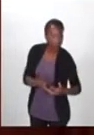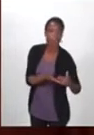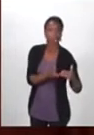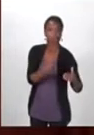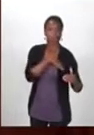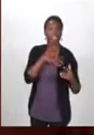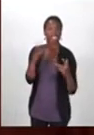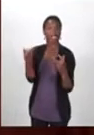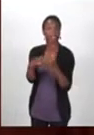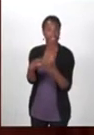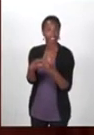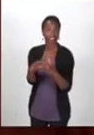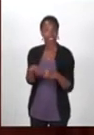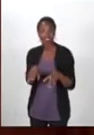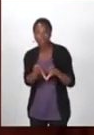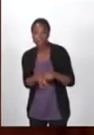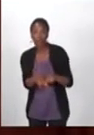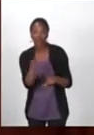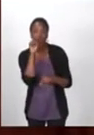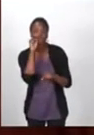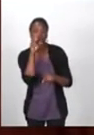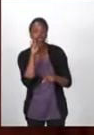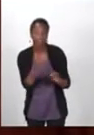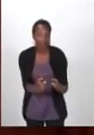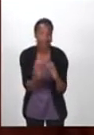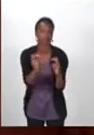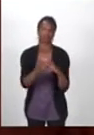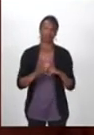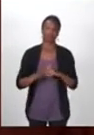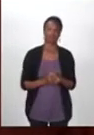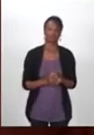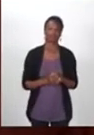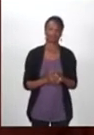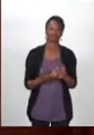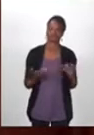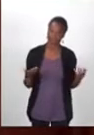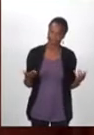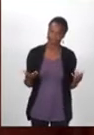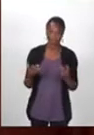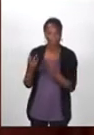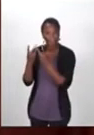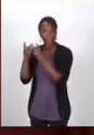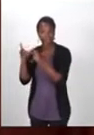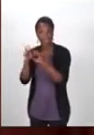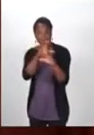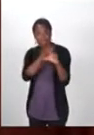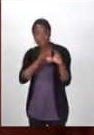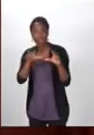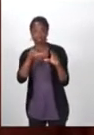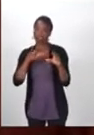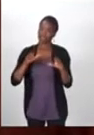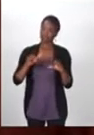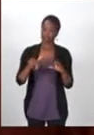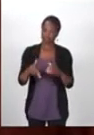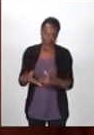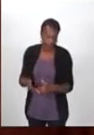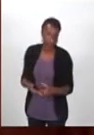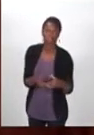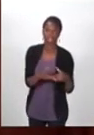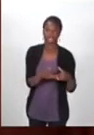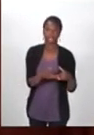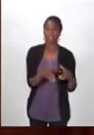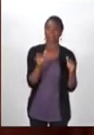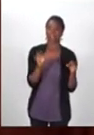prix des produits du quotidien. Une nouvelle fois, les collectivités locales seront en première ligne face à